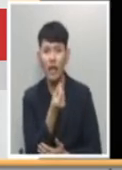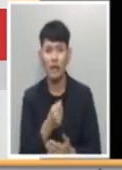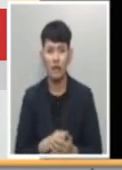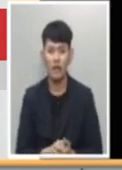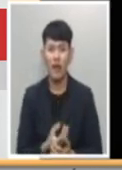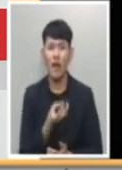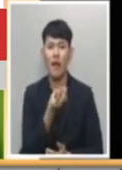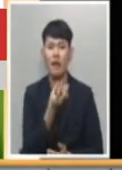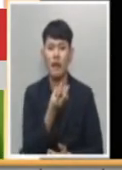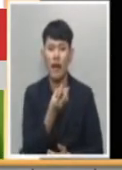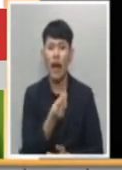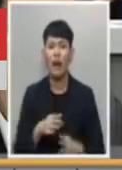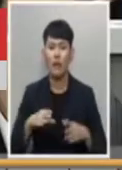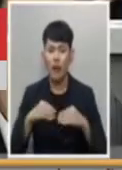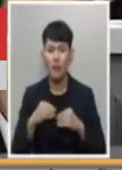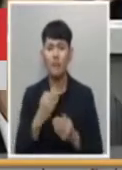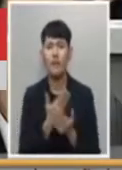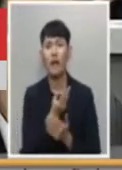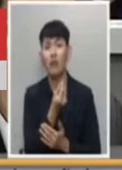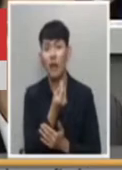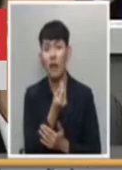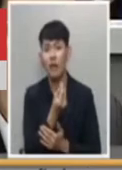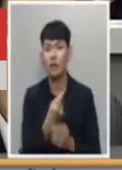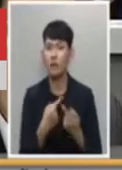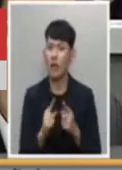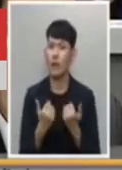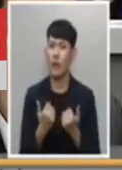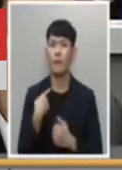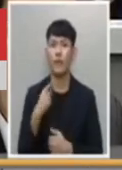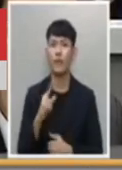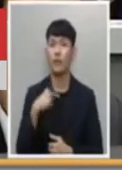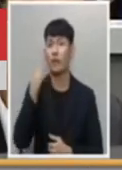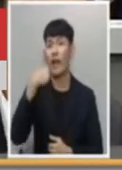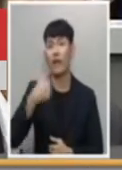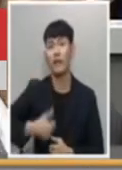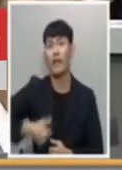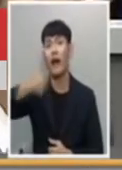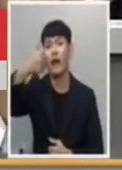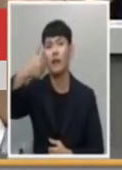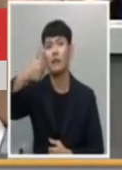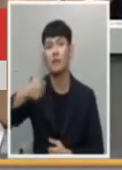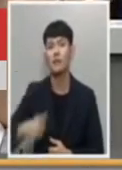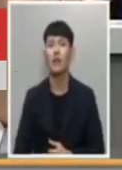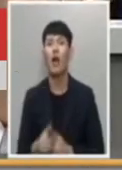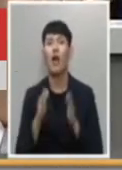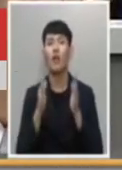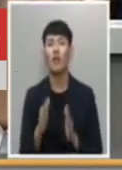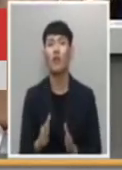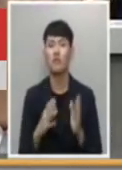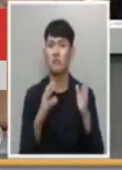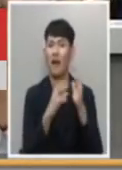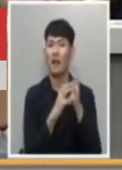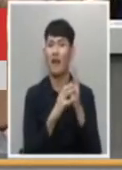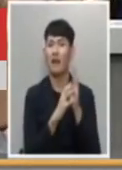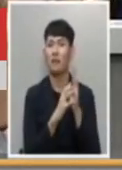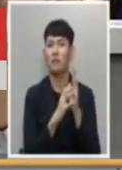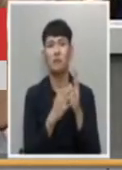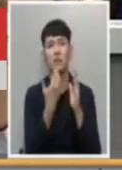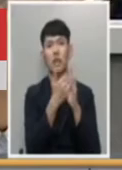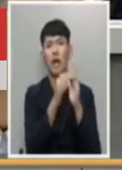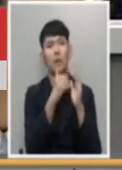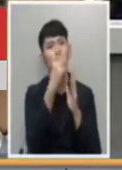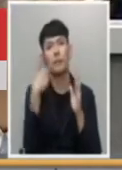หอมปทุม11,000วันนี้ครับคนได้รับผลประโยชน์คือใครครับคนภาคกลางครับคนอีสานคนเหนือไม่ได้รับผลประโยชน์เพราะว่า